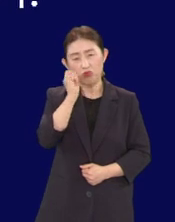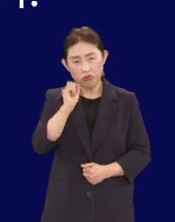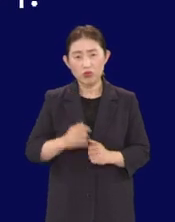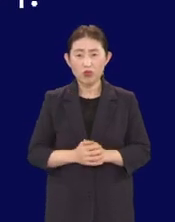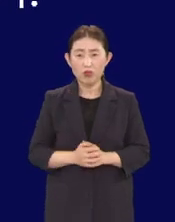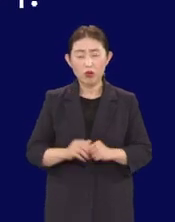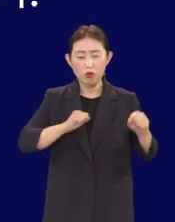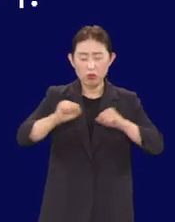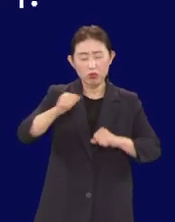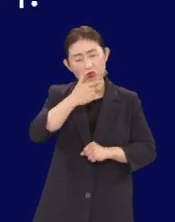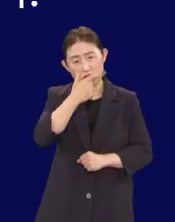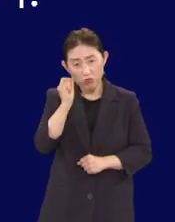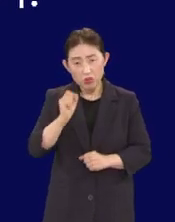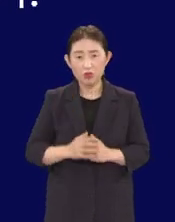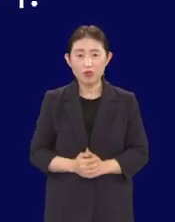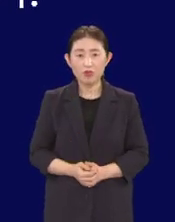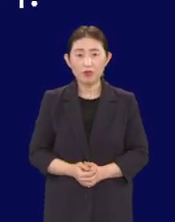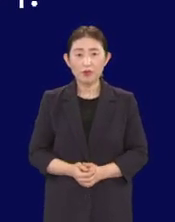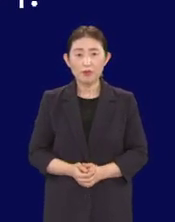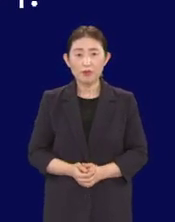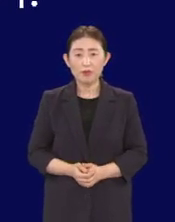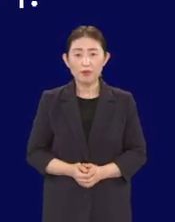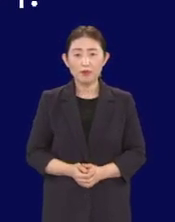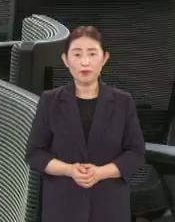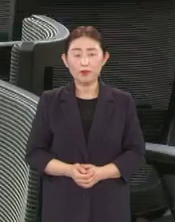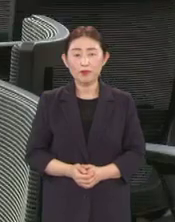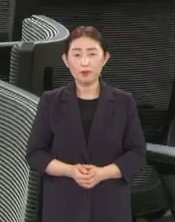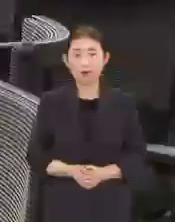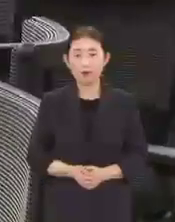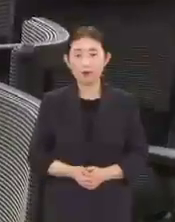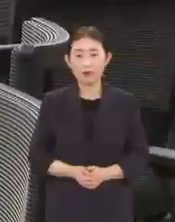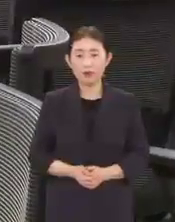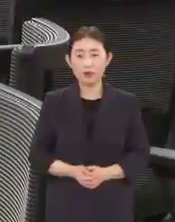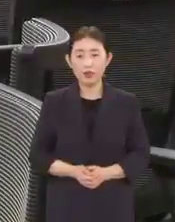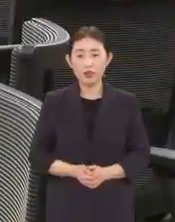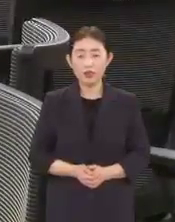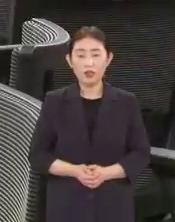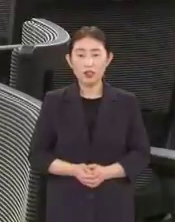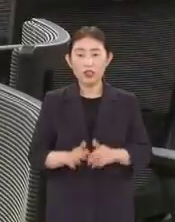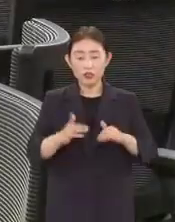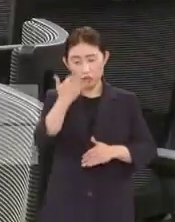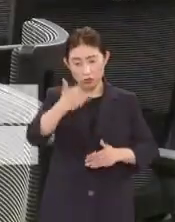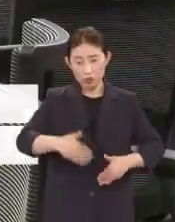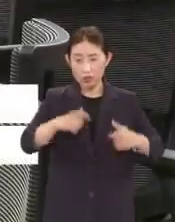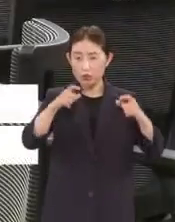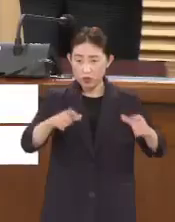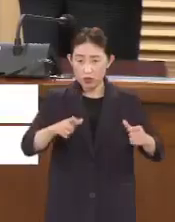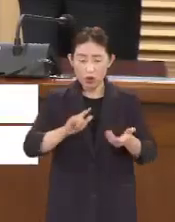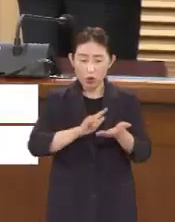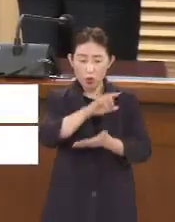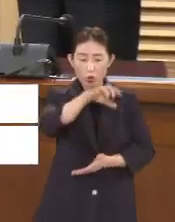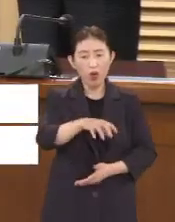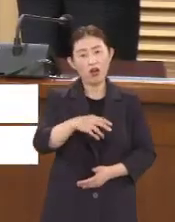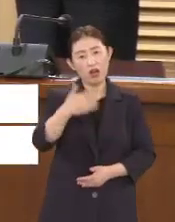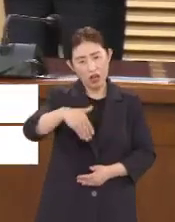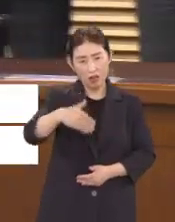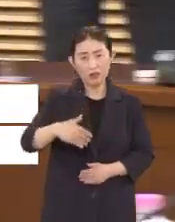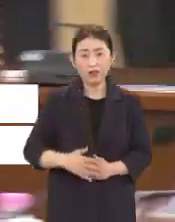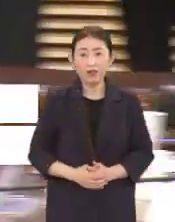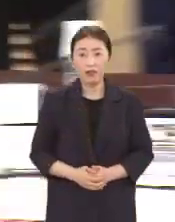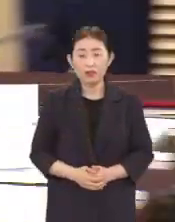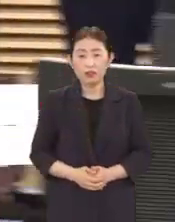보니까 폐에서 주목받지를 못하는 것 아닌가 전국 도단이 광역단체에서 현재 충남만 공항이 없는